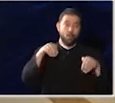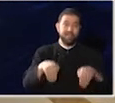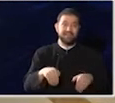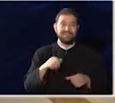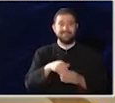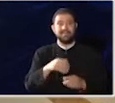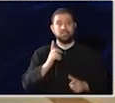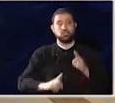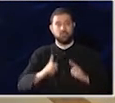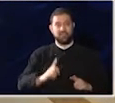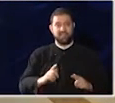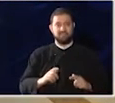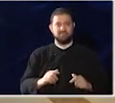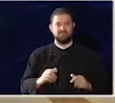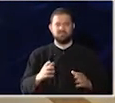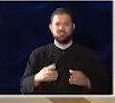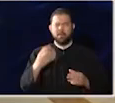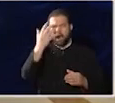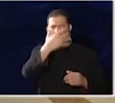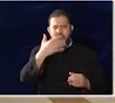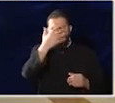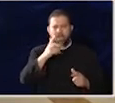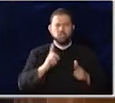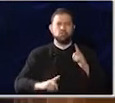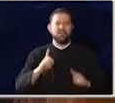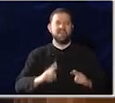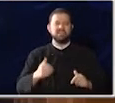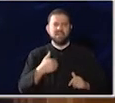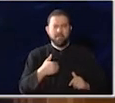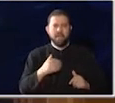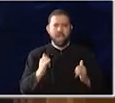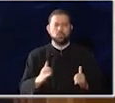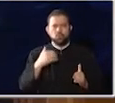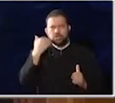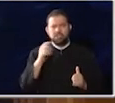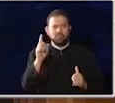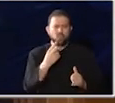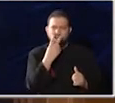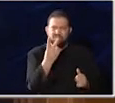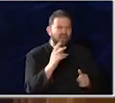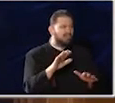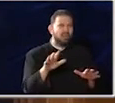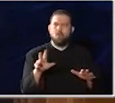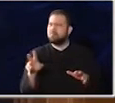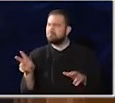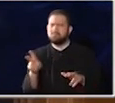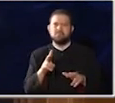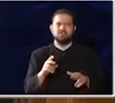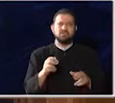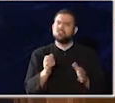prezent în suferință, în cea mai neagră suferință a mea? Atunci când nu-L găsesc, când nu-L văd